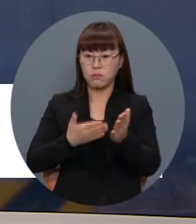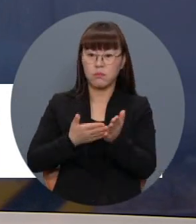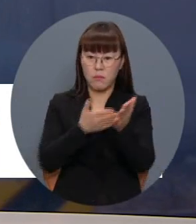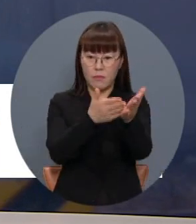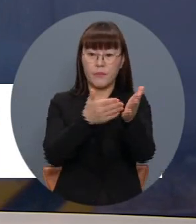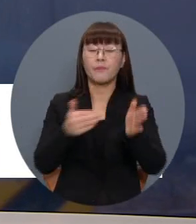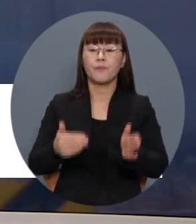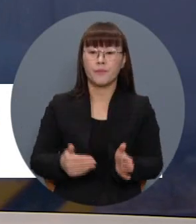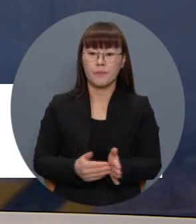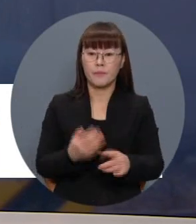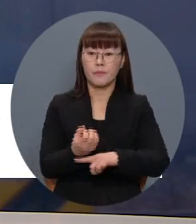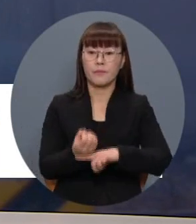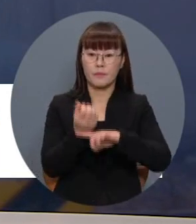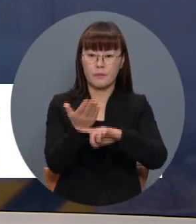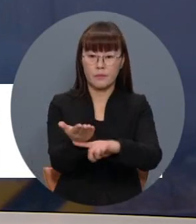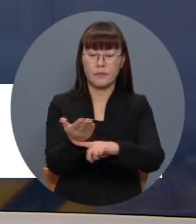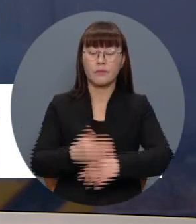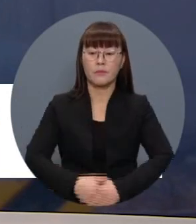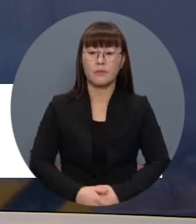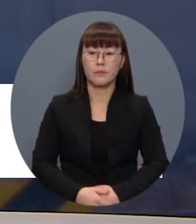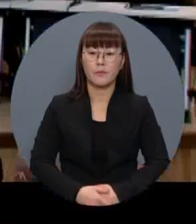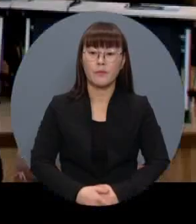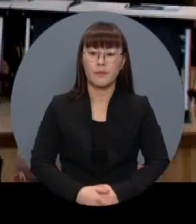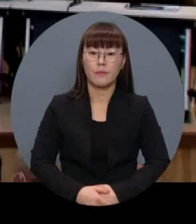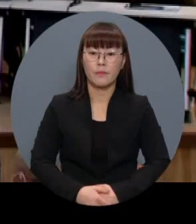있습니다. 이상원 기자가 보도합니다.